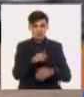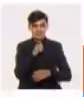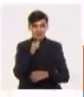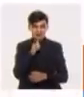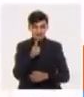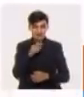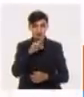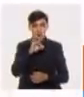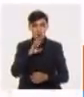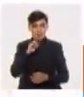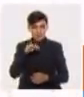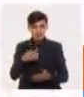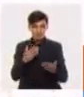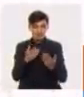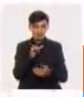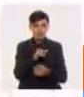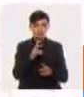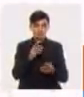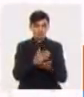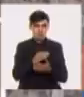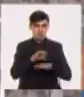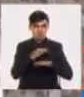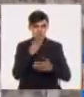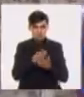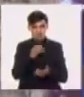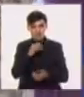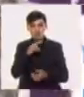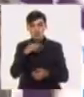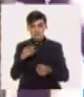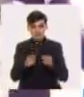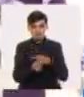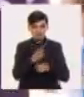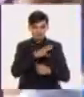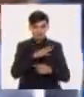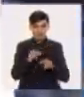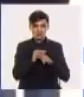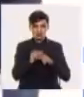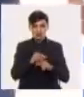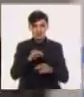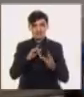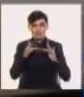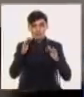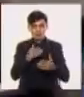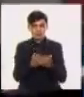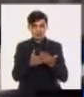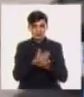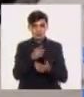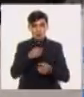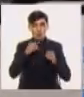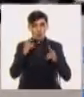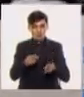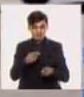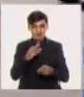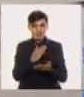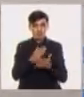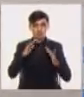диабетом. Ну а казахстанцы уже создают чаты по поддержке пациентов с ковид, публикуют советы по лечению в соцсетях. А это очень опасно, ведь уже